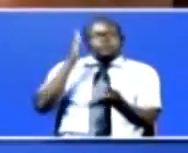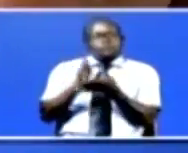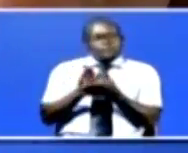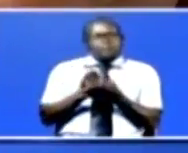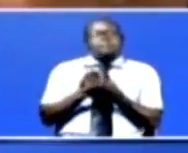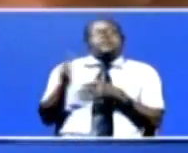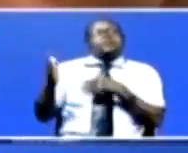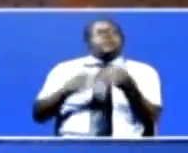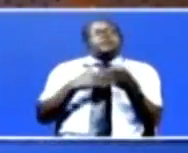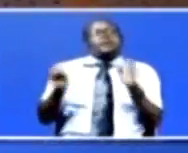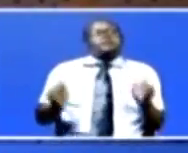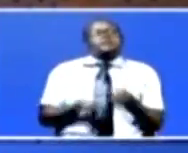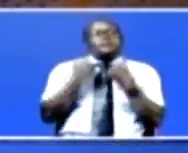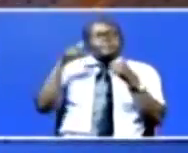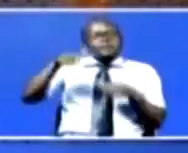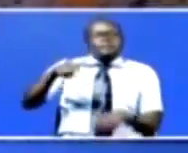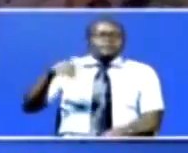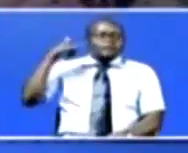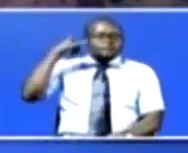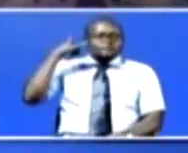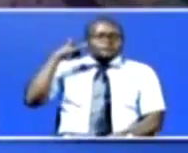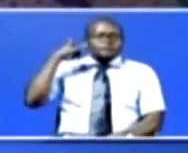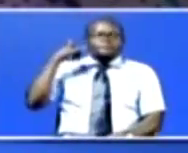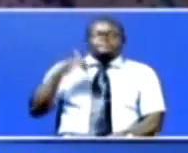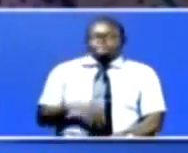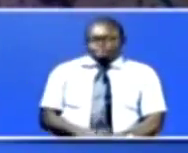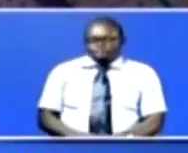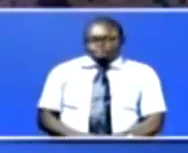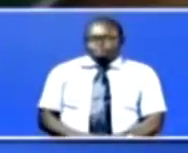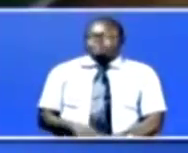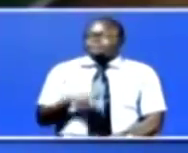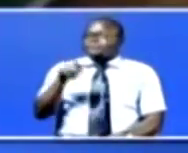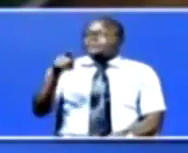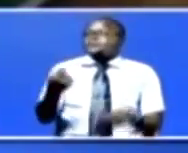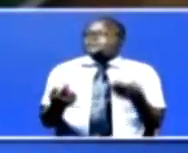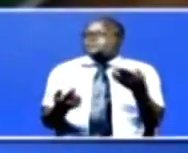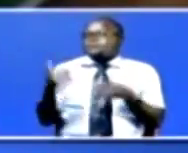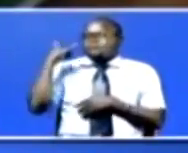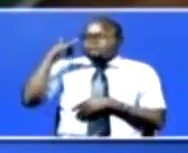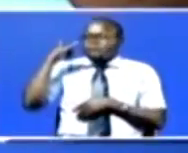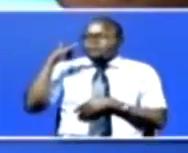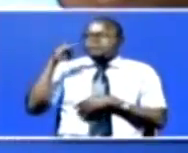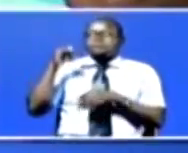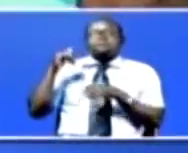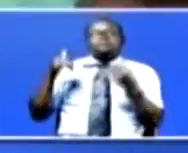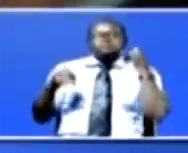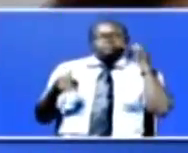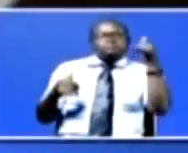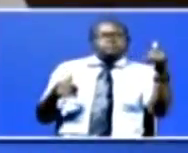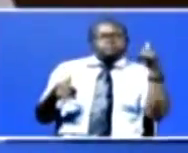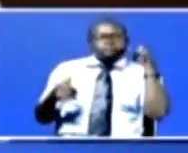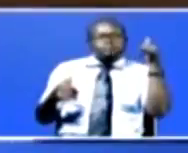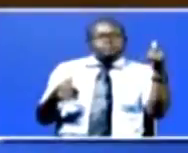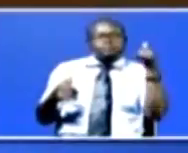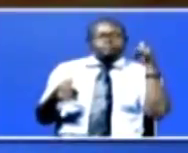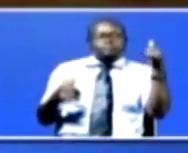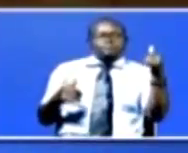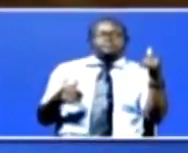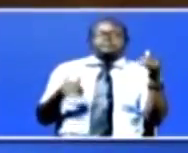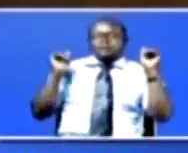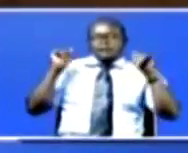cha kudhibiti mambo yanayoendelea kwenye hii system yetu. Cha kuajabia zaidi ni kwamba kifaa hiki umpigia mlengwa simu.